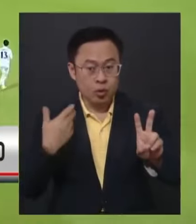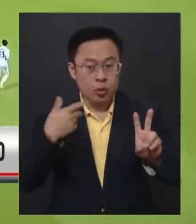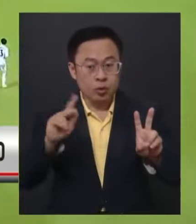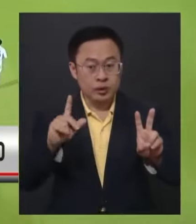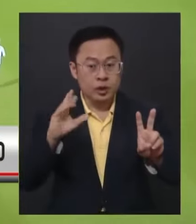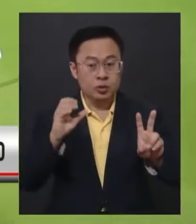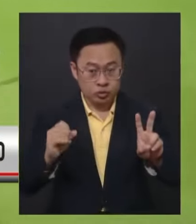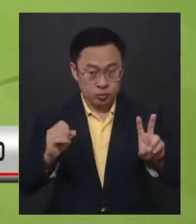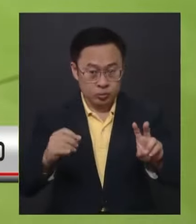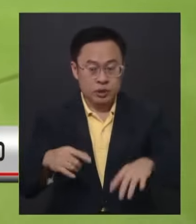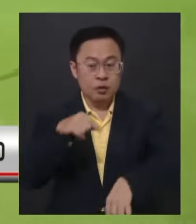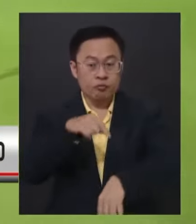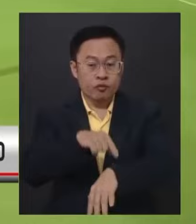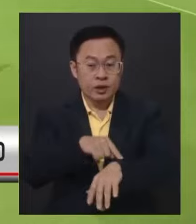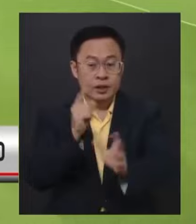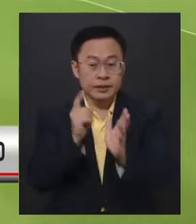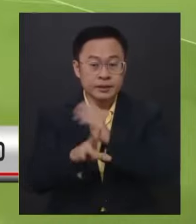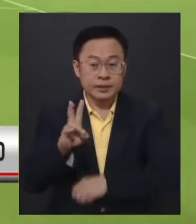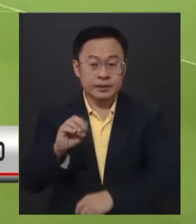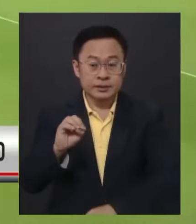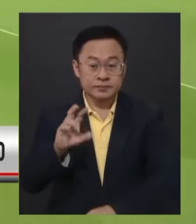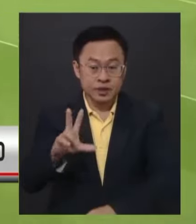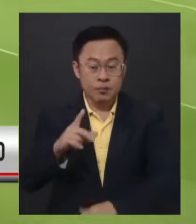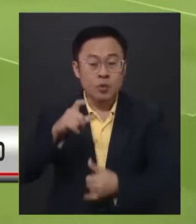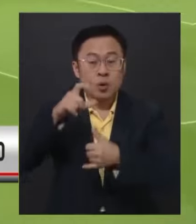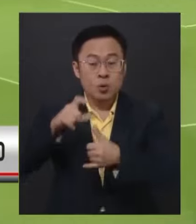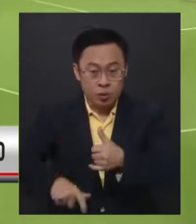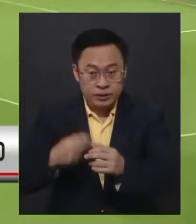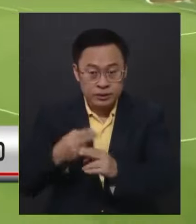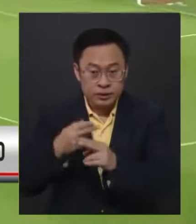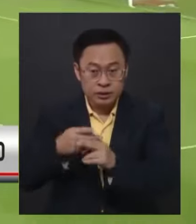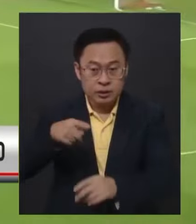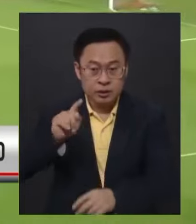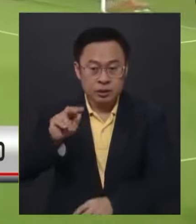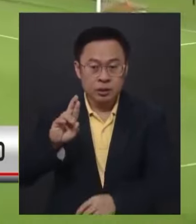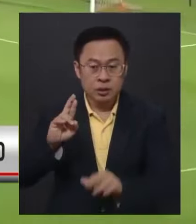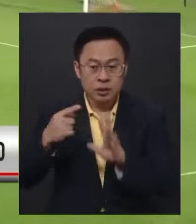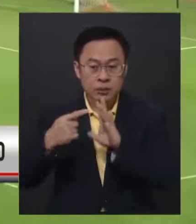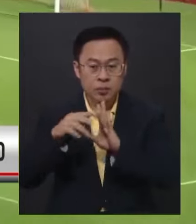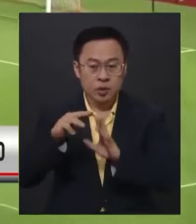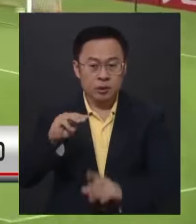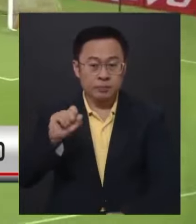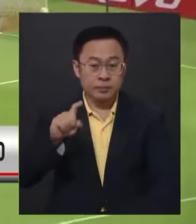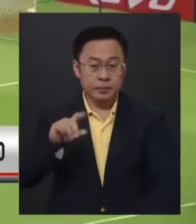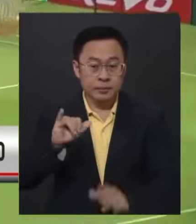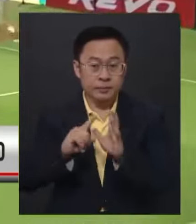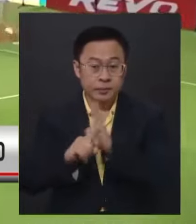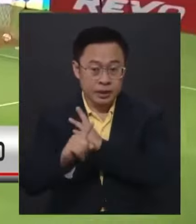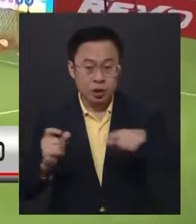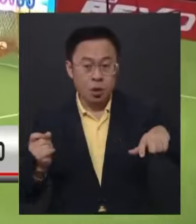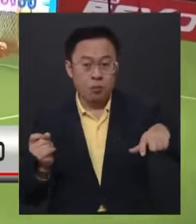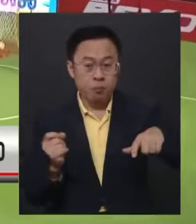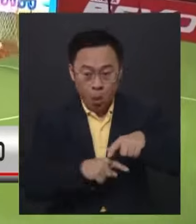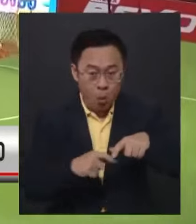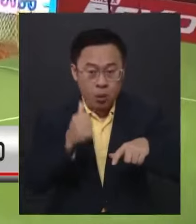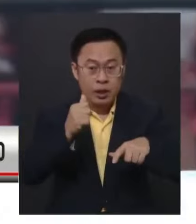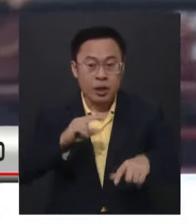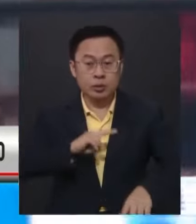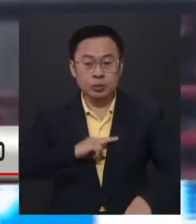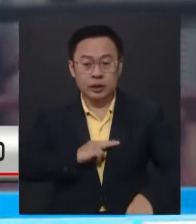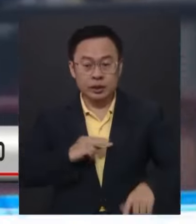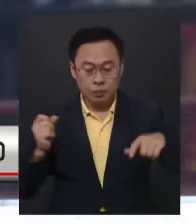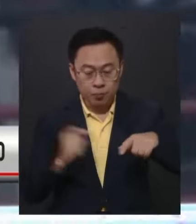หลังจากนั้นนาที73ครับปรเมศก็ทะลุกับดักล้ำหน้าเข้าไปแล้วก็เอียงขวาลูกนี้แปรเข้าไปครับประตูที่2ของตัว